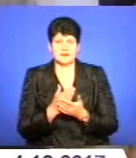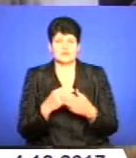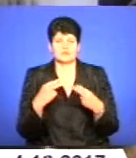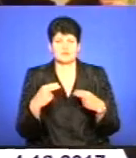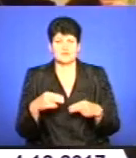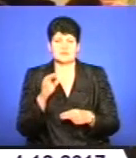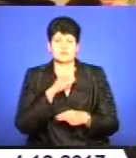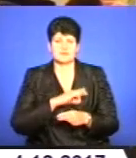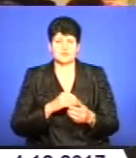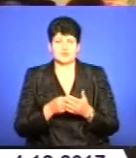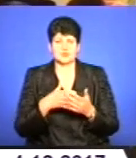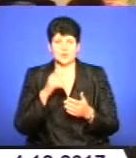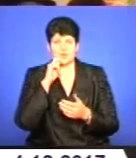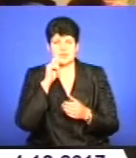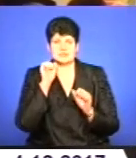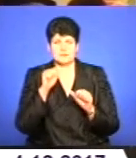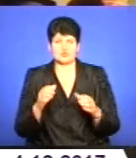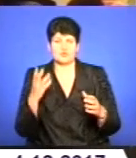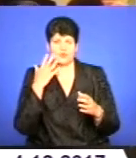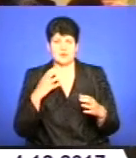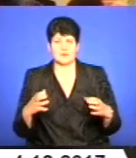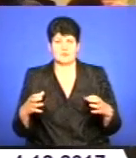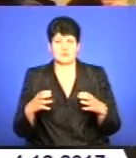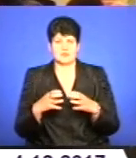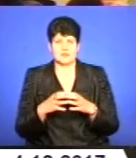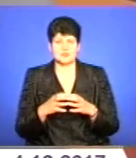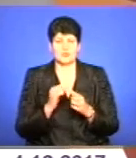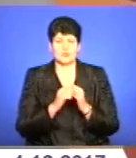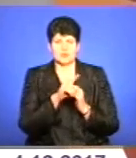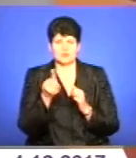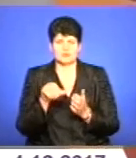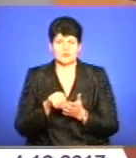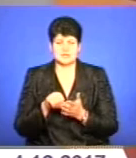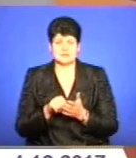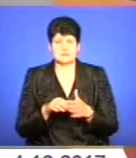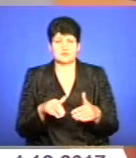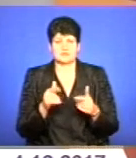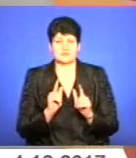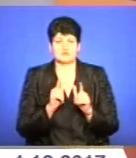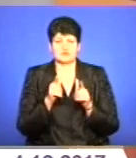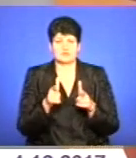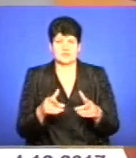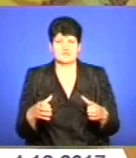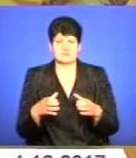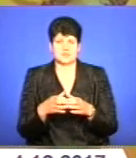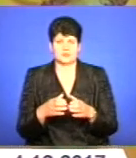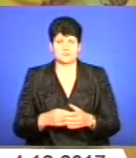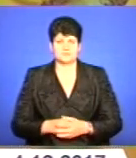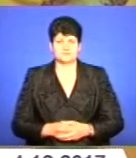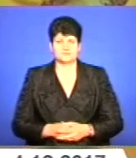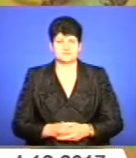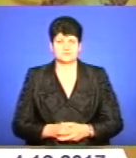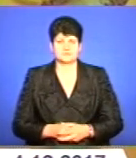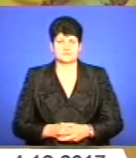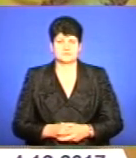за вигідною ціною українці зможуть, об'єднавшись. Після форуму кожному учаснику запропонували вступити до спілки. Соломія Струс, Андрій Бодак,